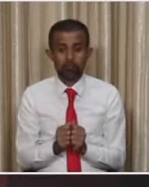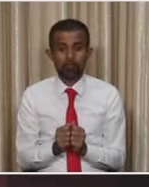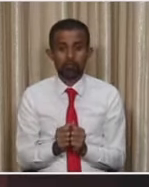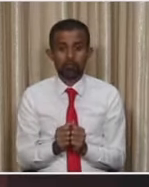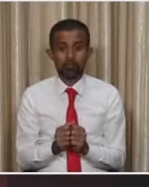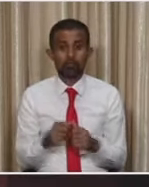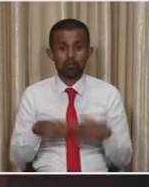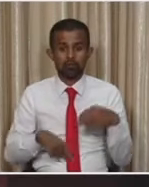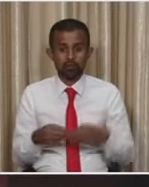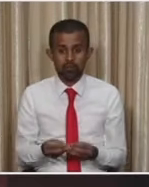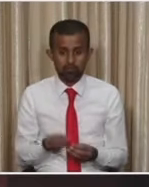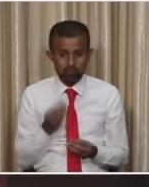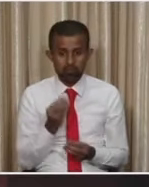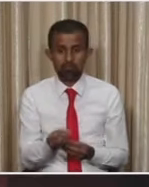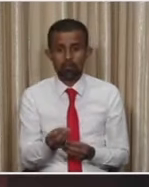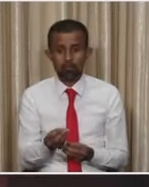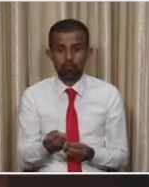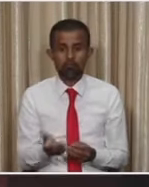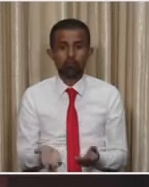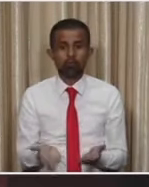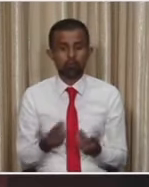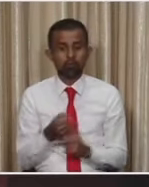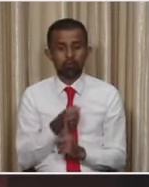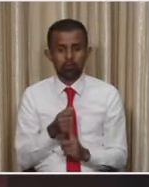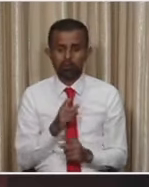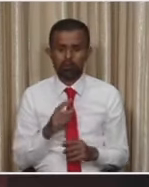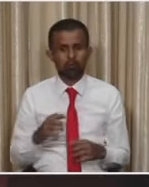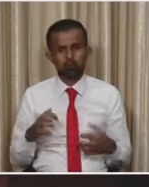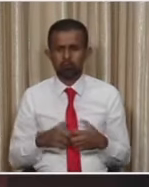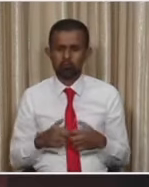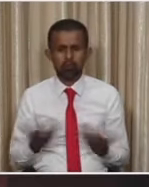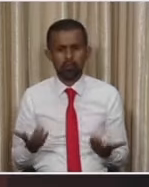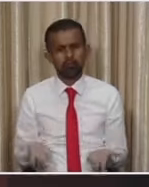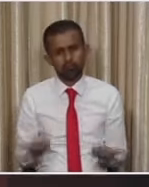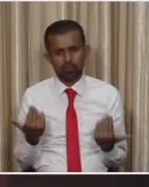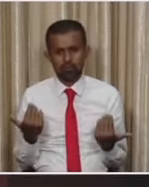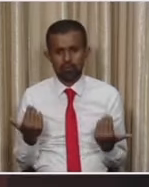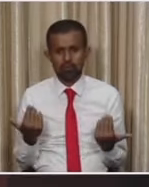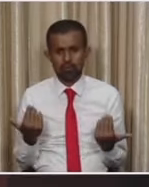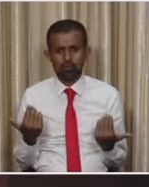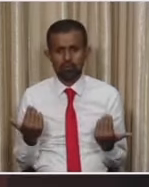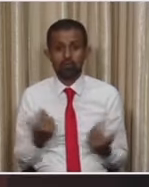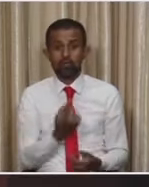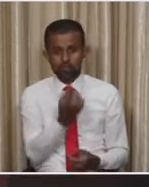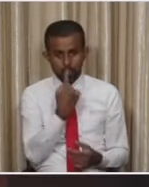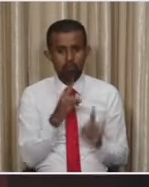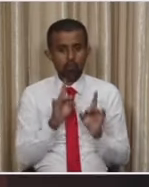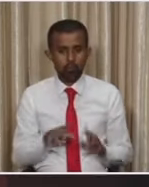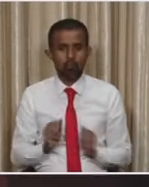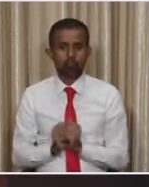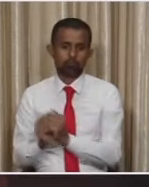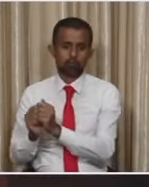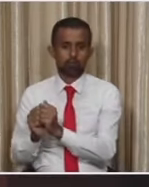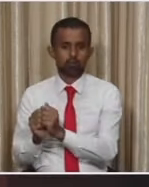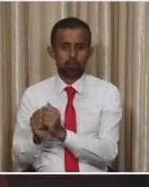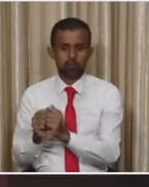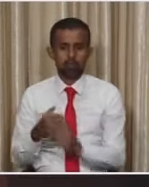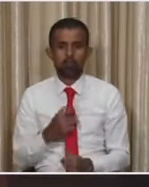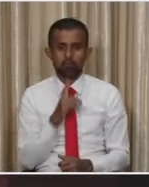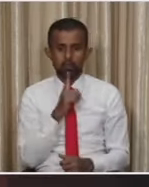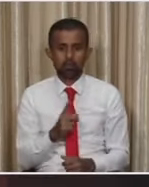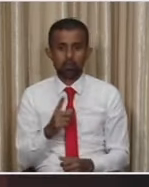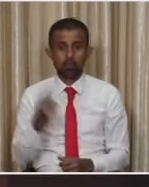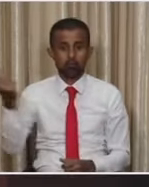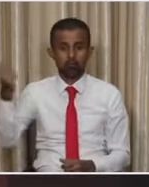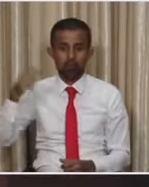මේ ඡන්දය අතලඟ තියාගෙන හරි මේ දේ කරන්නේ. ප්‍රශ්නයක් නැහැ, ඒක කරන්න. හැබැයි කියපු දේ කරන්න. ඒකයි මම යෝජනා කරන්නේ. මෙතන